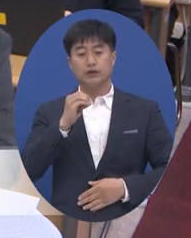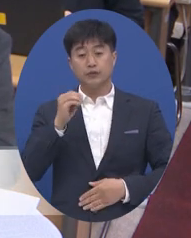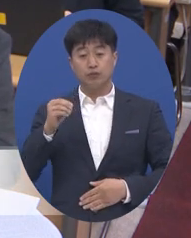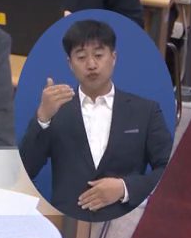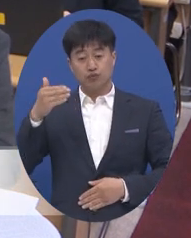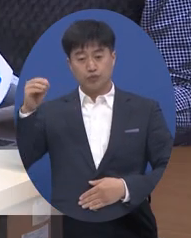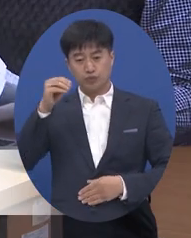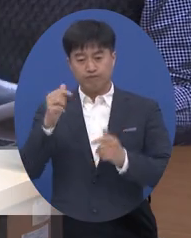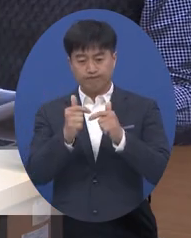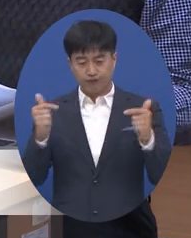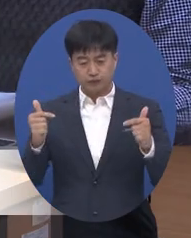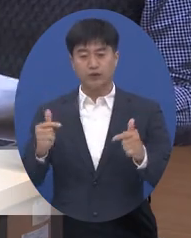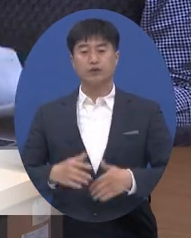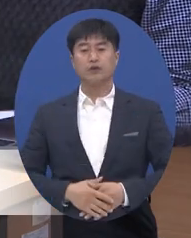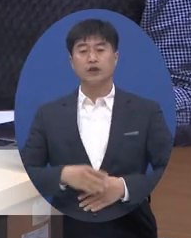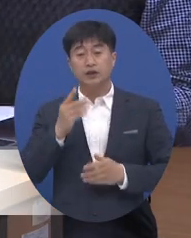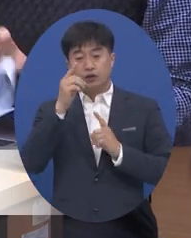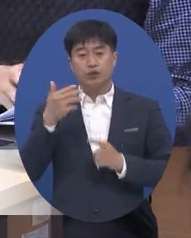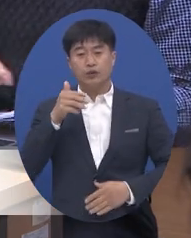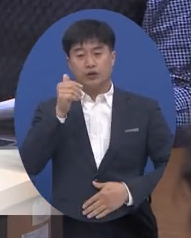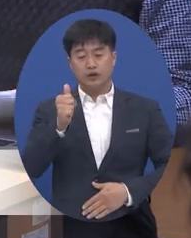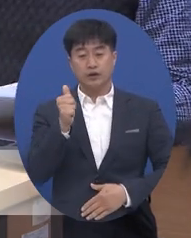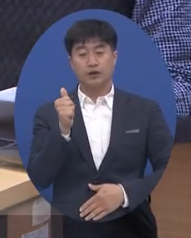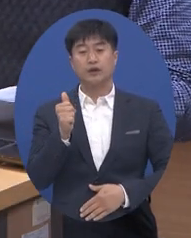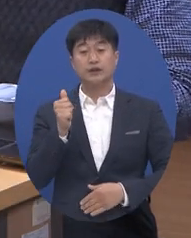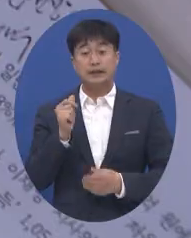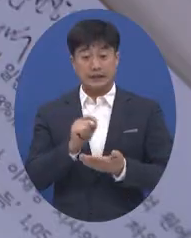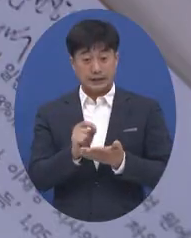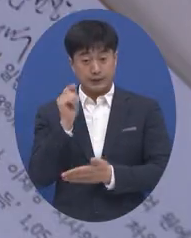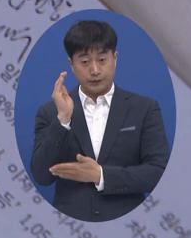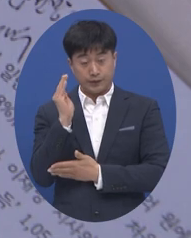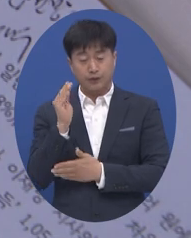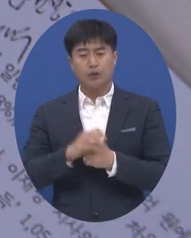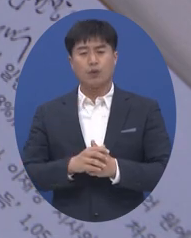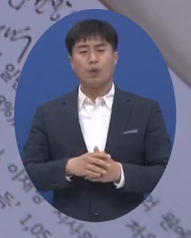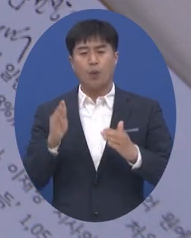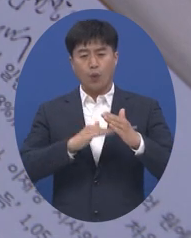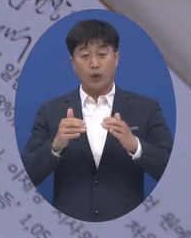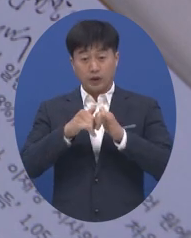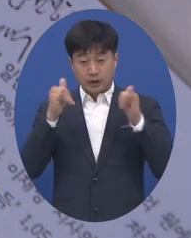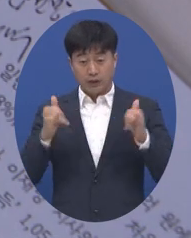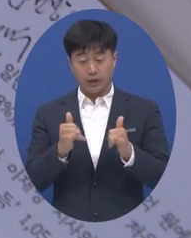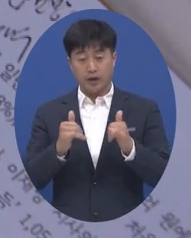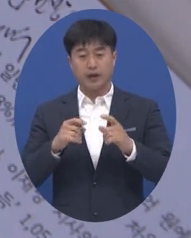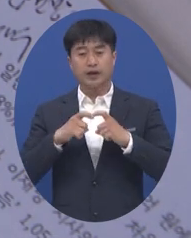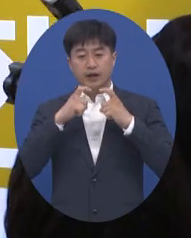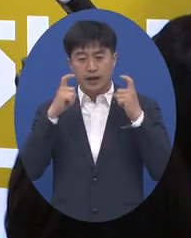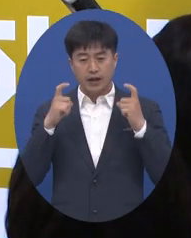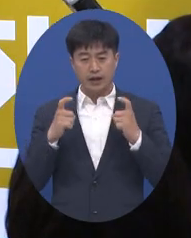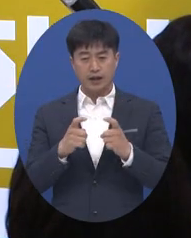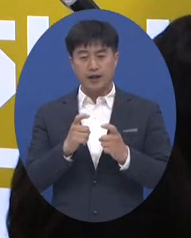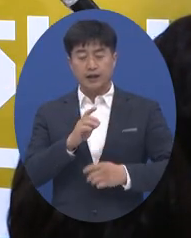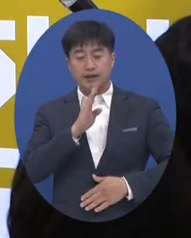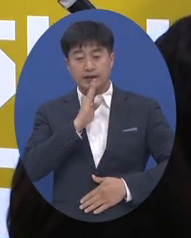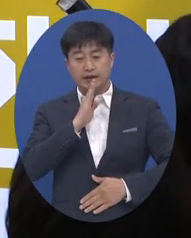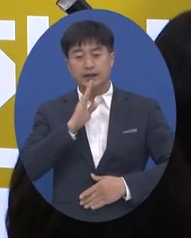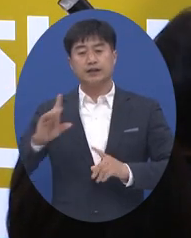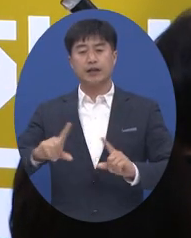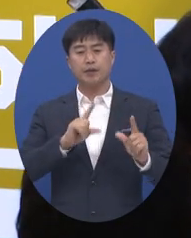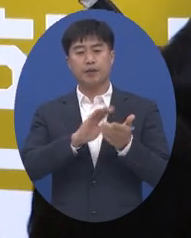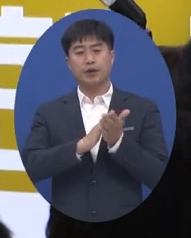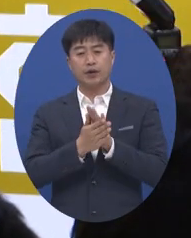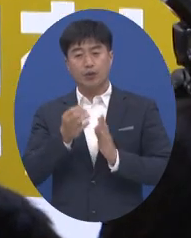규모입니다. 이재명 경기도지사는 기자회견을 열고 사회가 공정하면 개인의 실질적인 삶이 바뀐다는 것을 보여드리고자